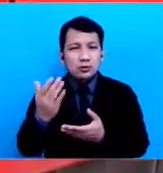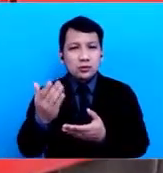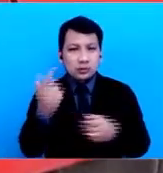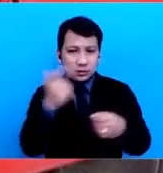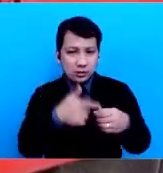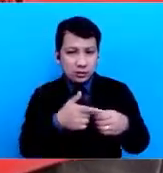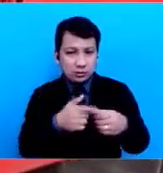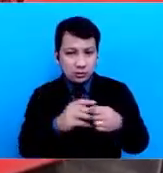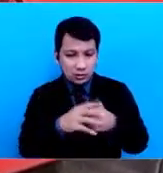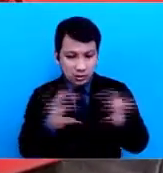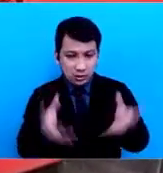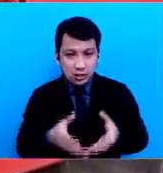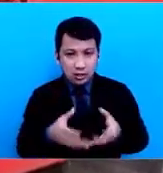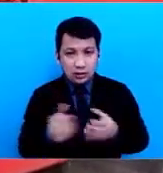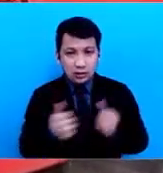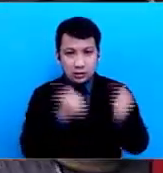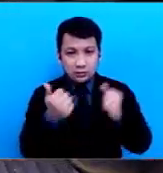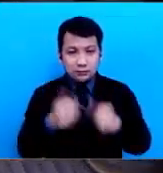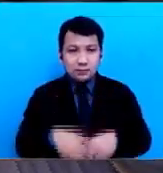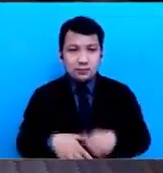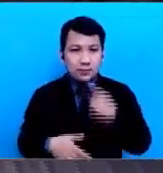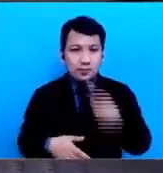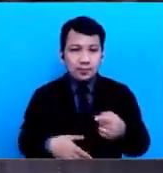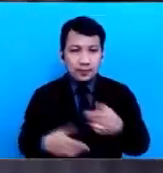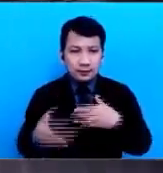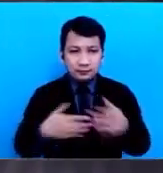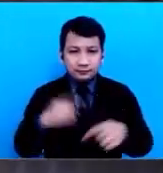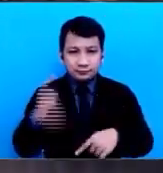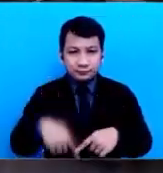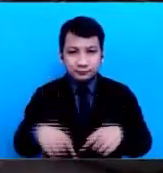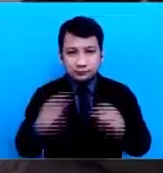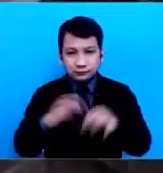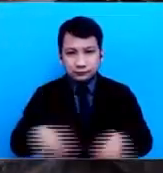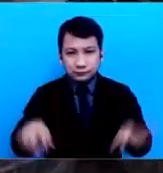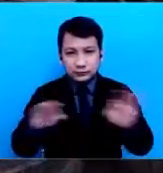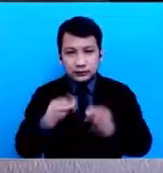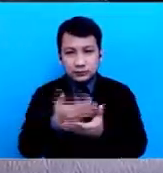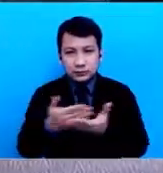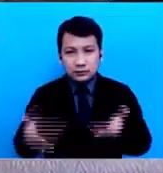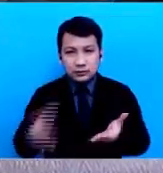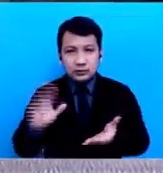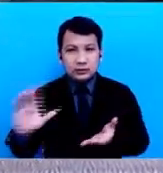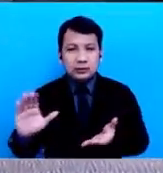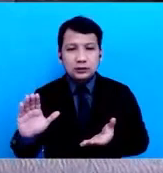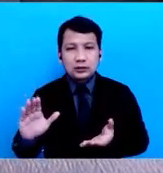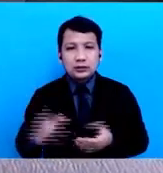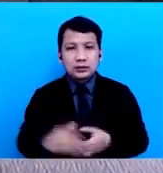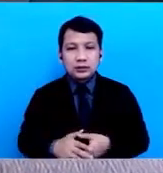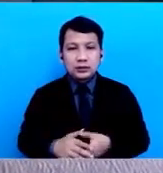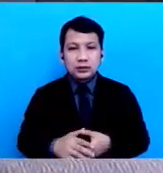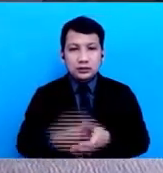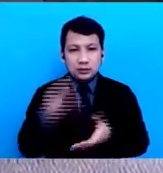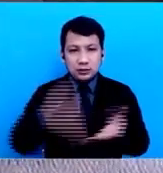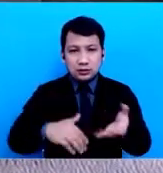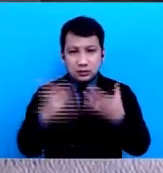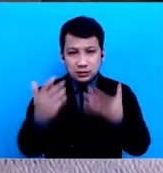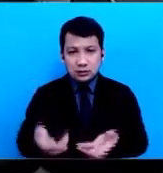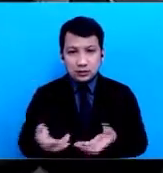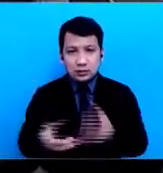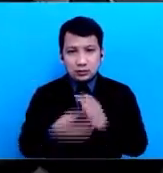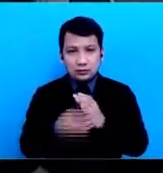gulong. Alisin na rin daw ang mga hindi importanteng gamit sa sasakyan. Less weight, less fuel